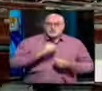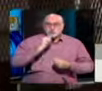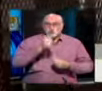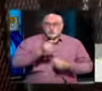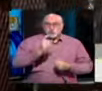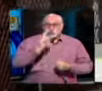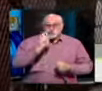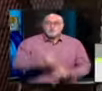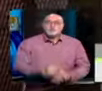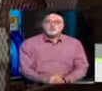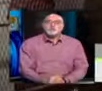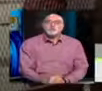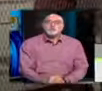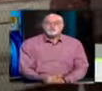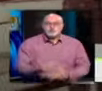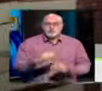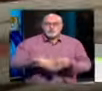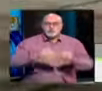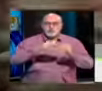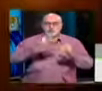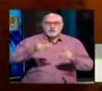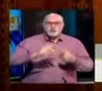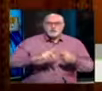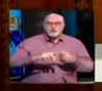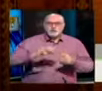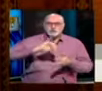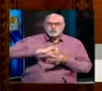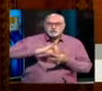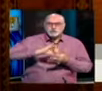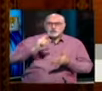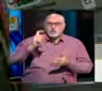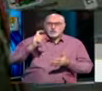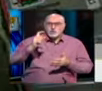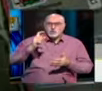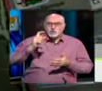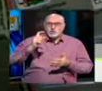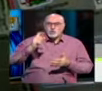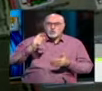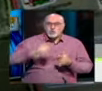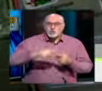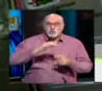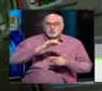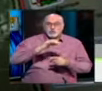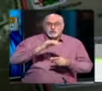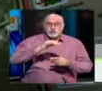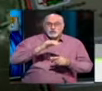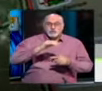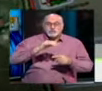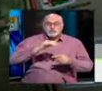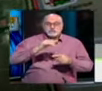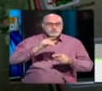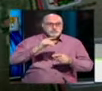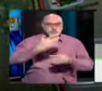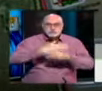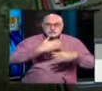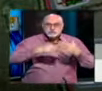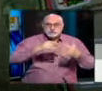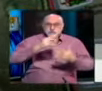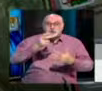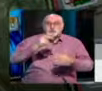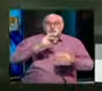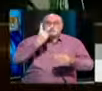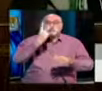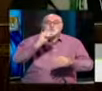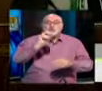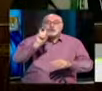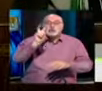إلى ذلك، فإن هذه المحطة لن تعمل إلا في عام 2030 وهي خدعة أخرى. مزيان